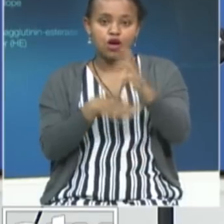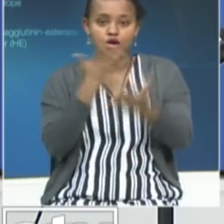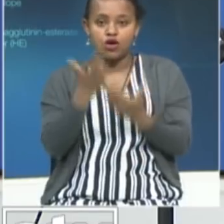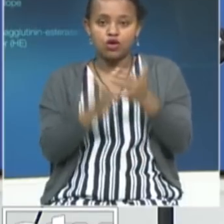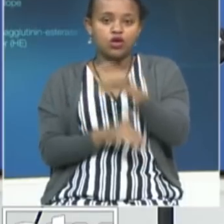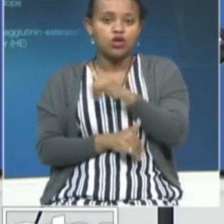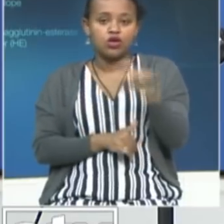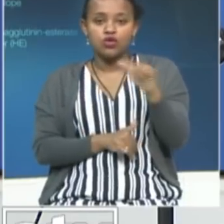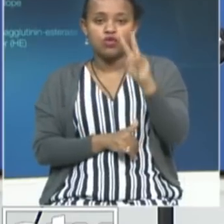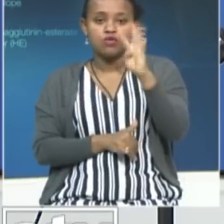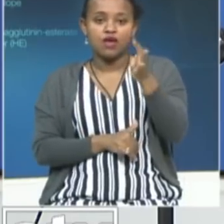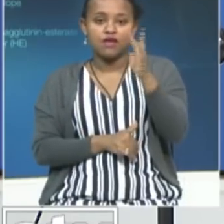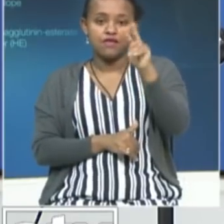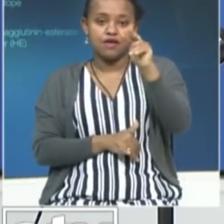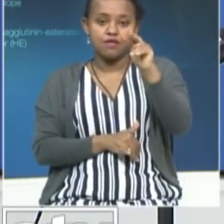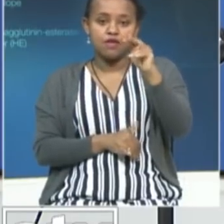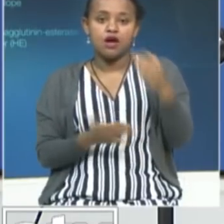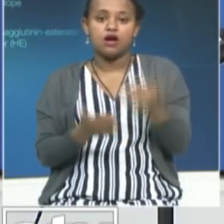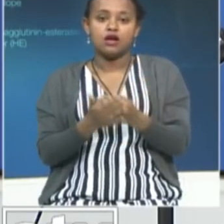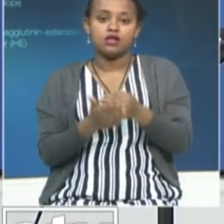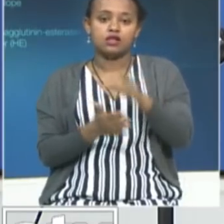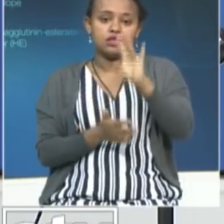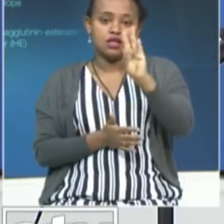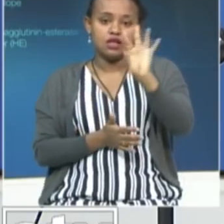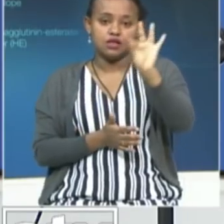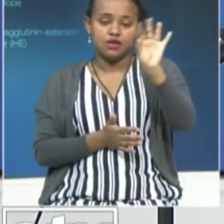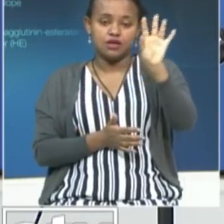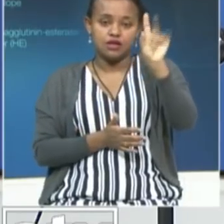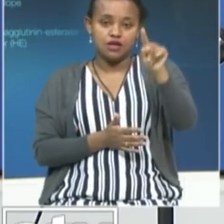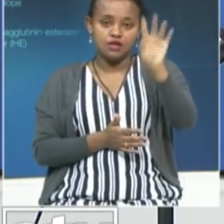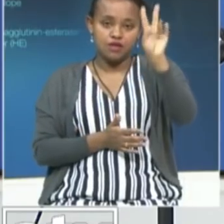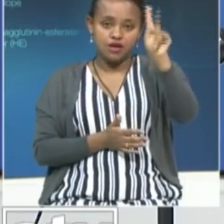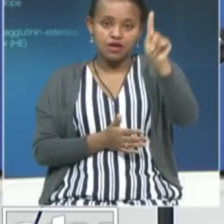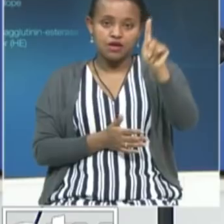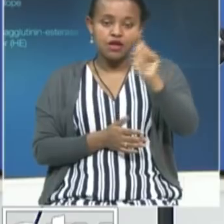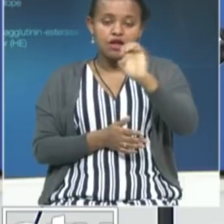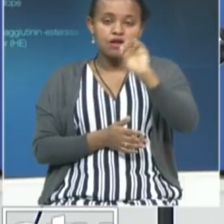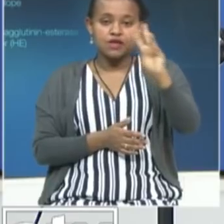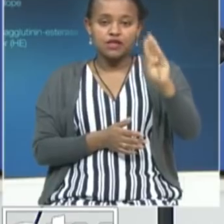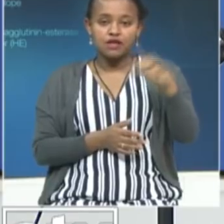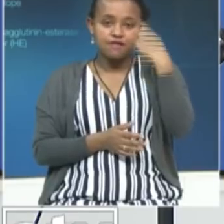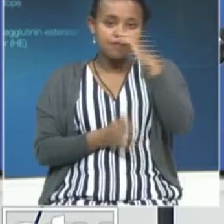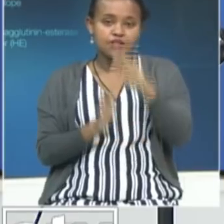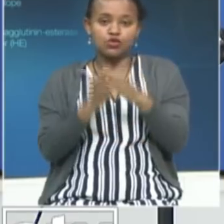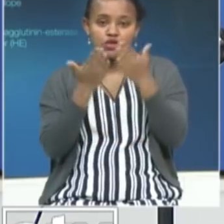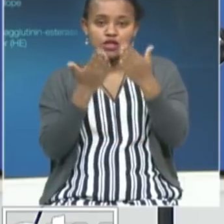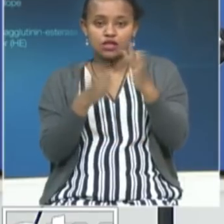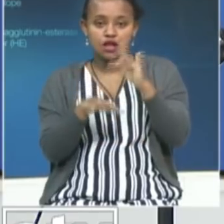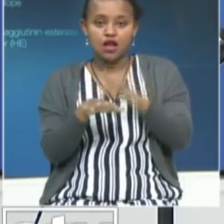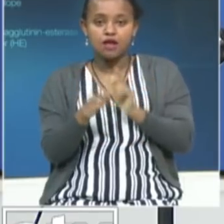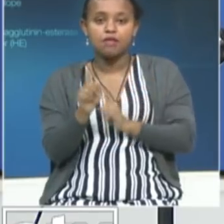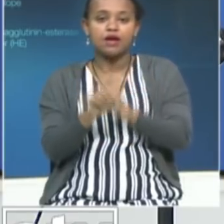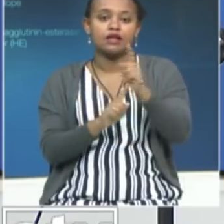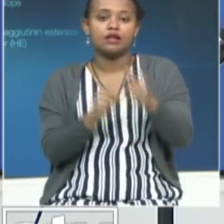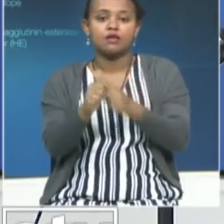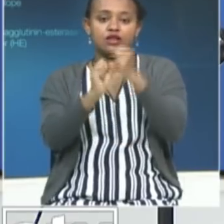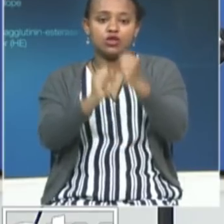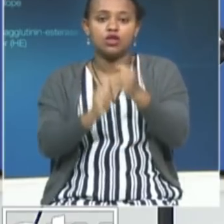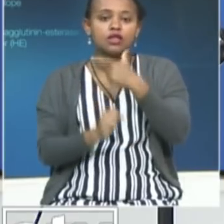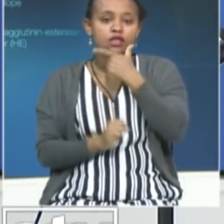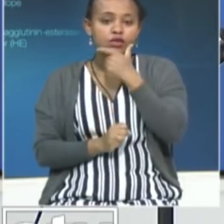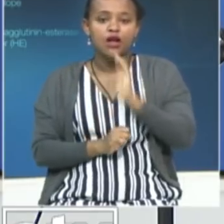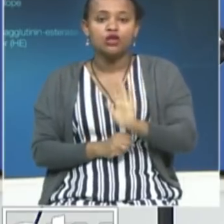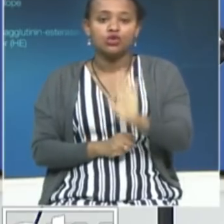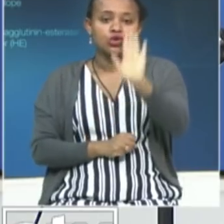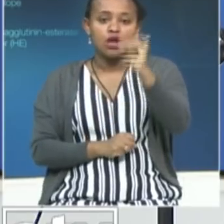እንዲሁም በኤፍኤም አዲስ 97.1 እና በኢቢሲ የፌስቡክ ገጽ ላይ በቀጥታ መከታተል ትችላላችሁ።